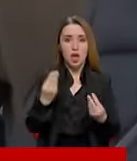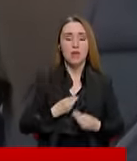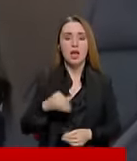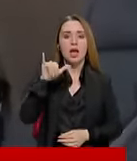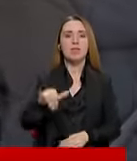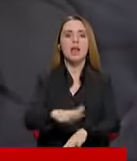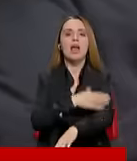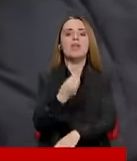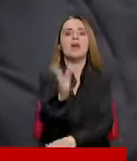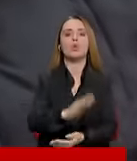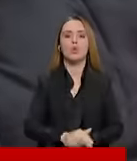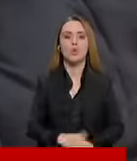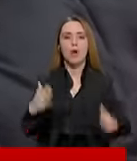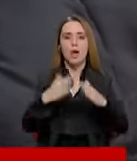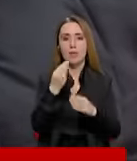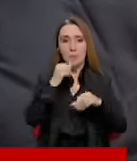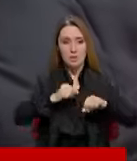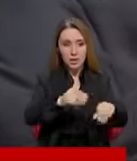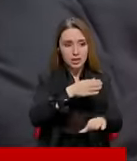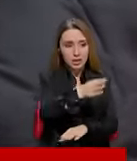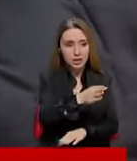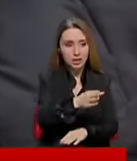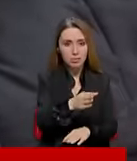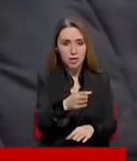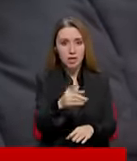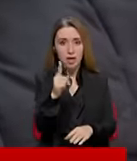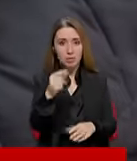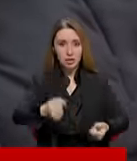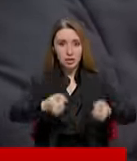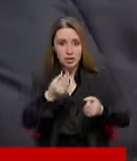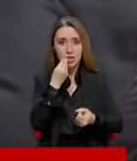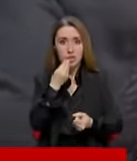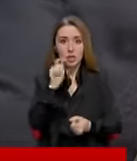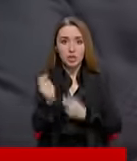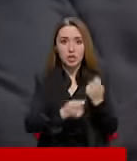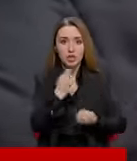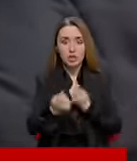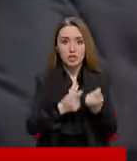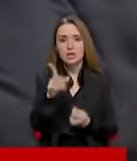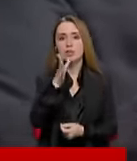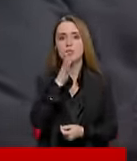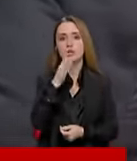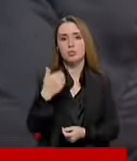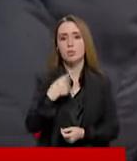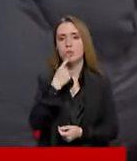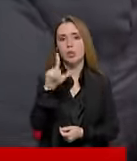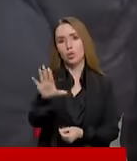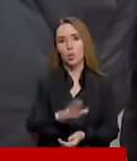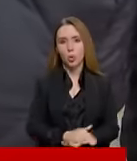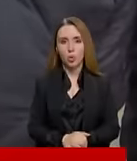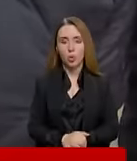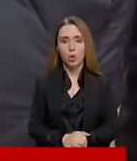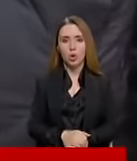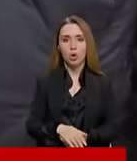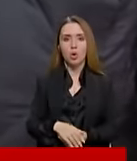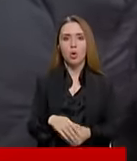hakkımı helal etmiyorum evde markete gidip bir kap bir tencere yemek yapmaya kalksa siz biliyorsunuz benim söylememe gerek yok yani